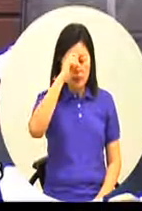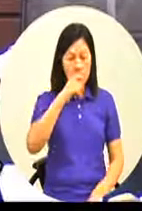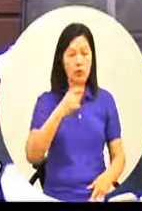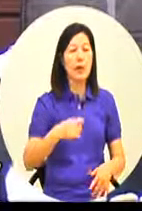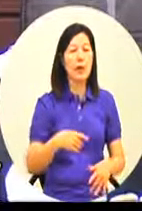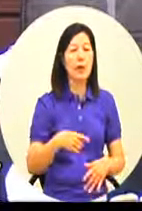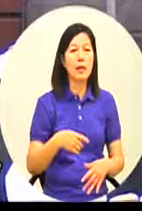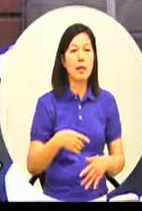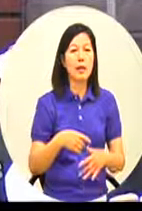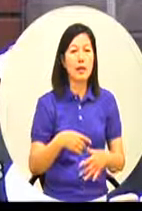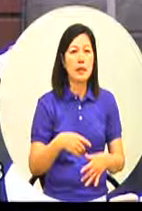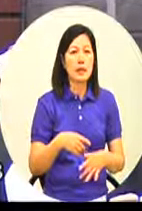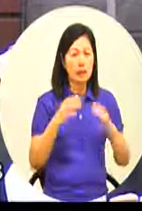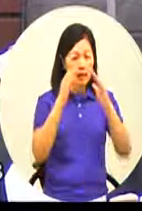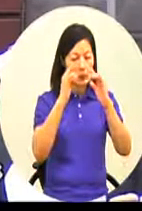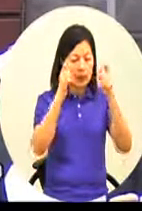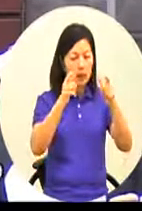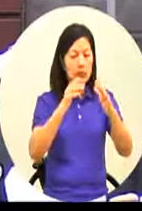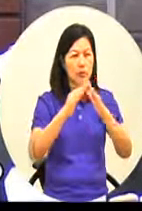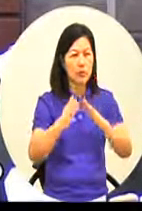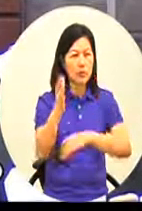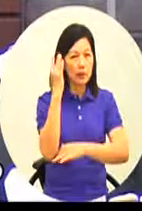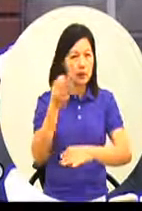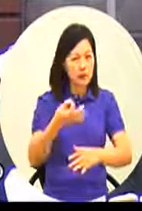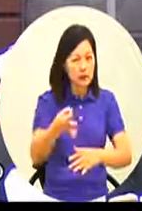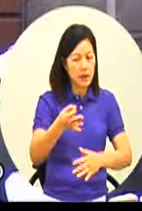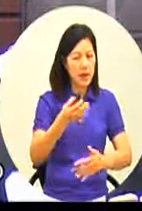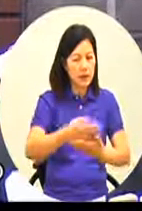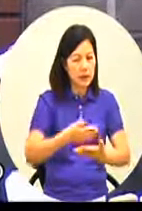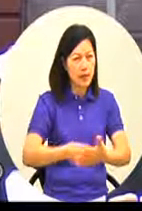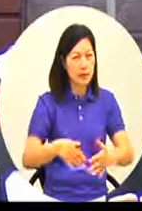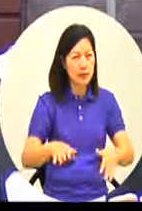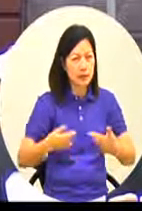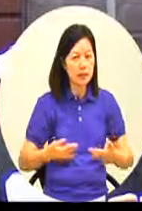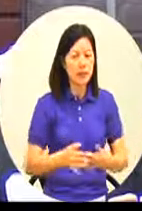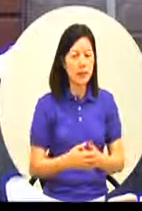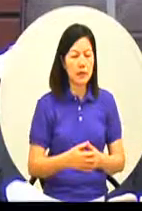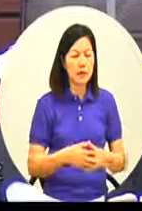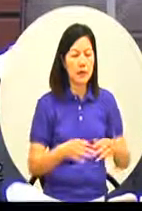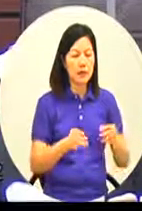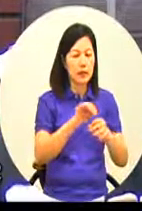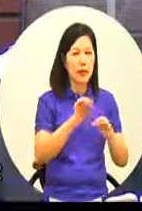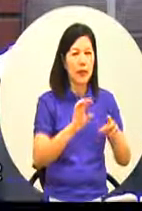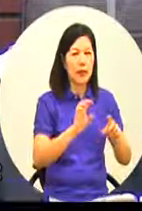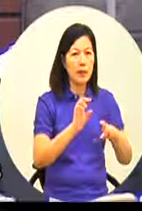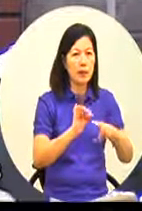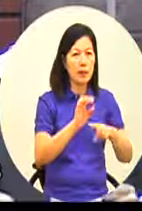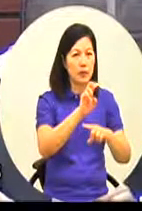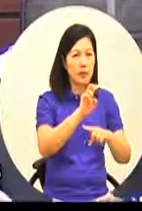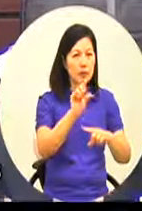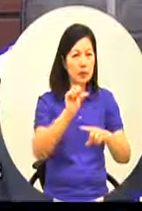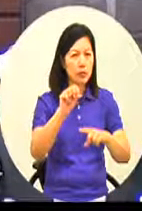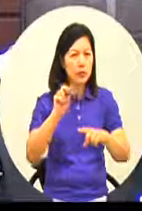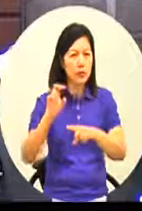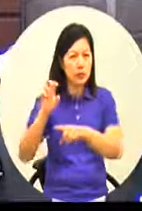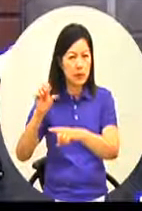雄市政府的财政，我们也希望提高到25跟75。啊，目前我们是朝这个方向来做。